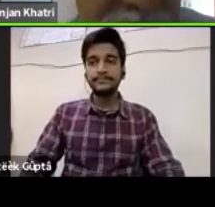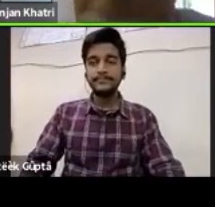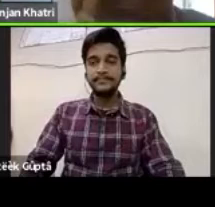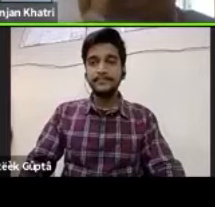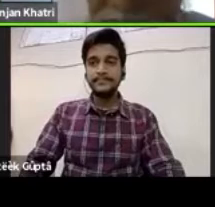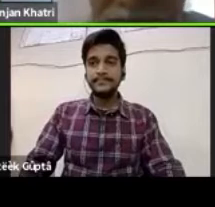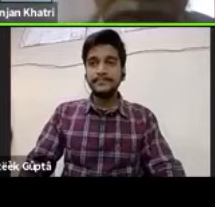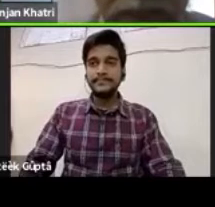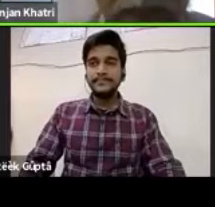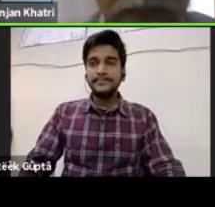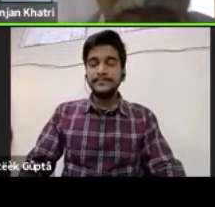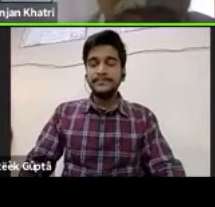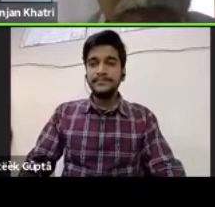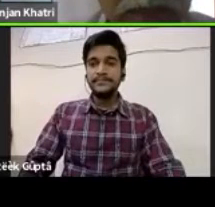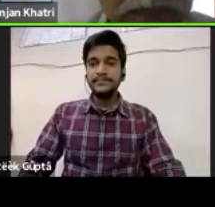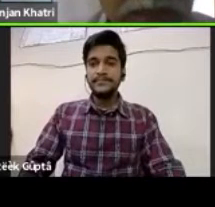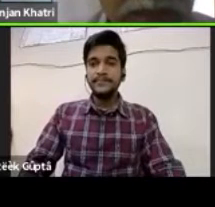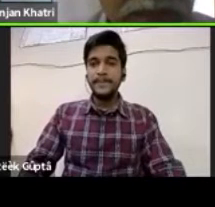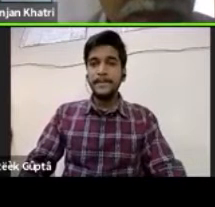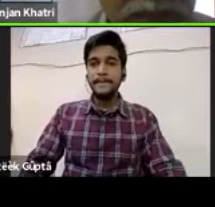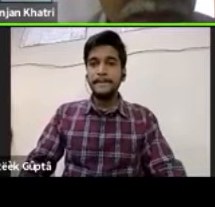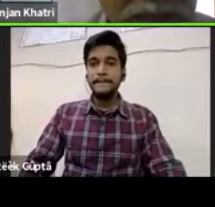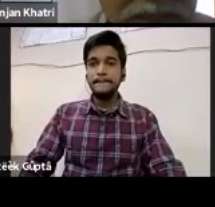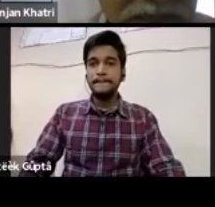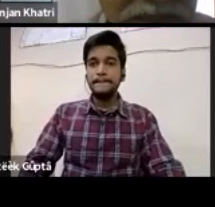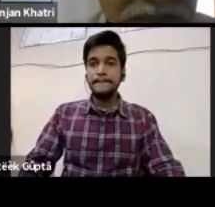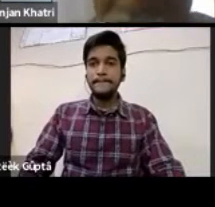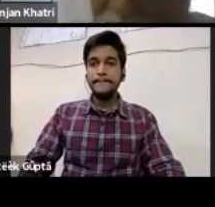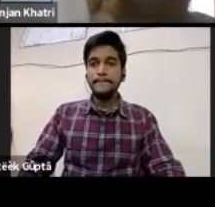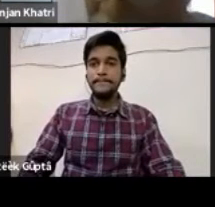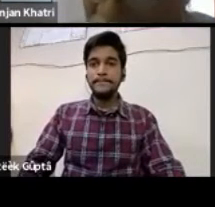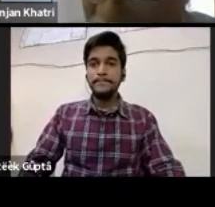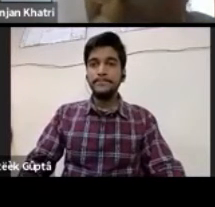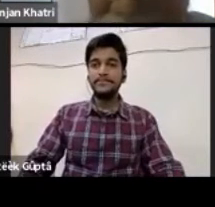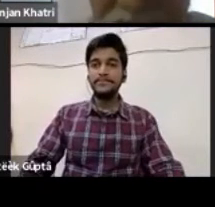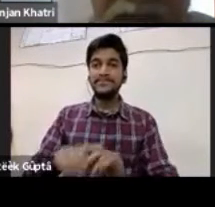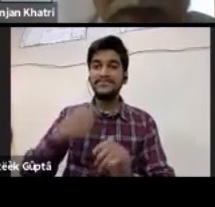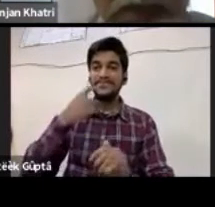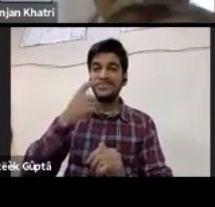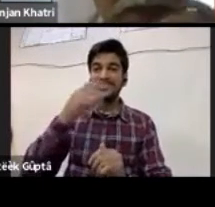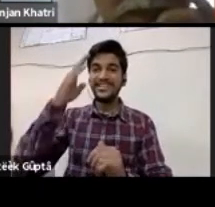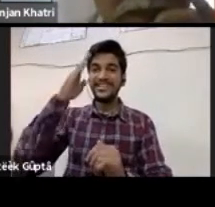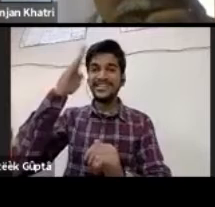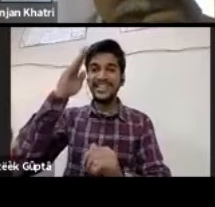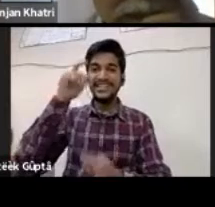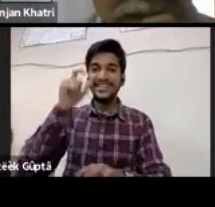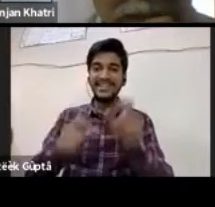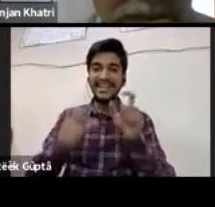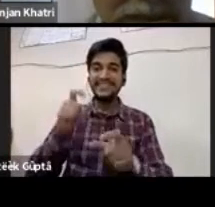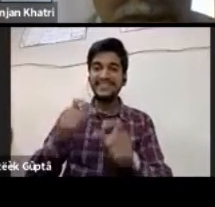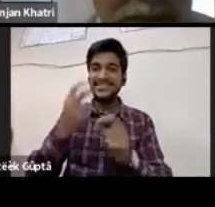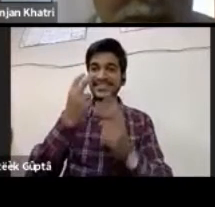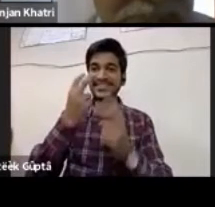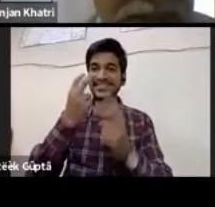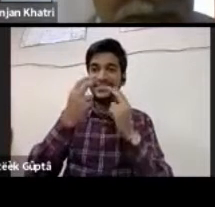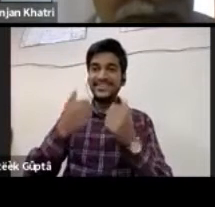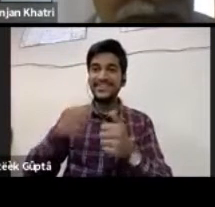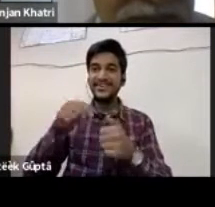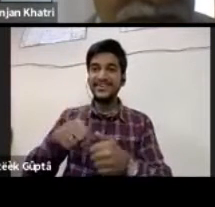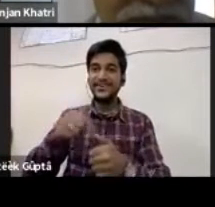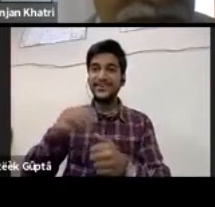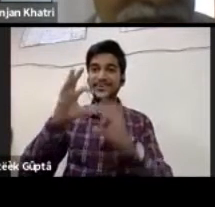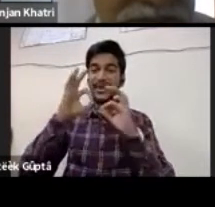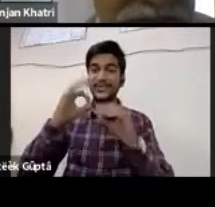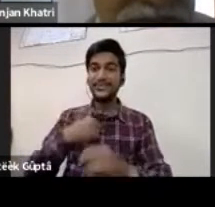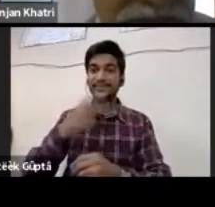Namaste, a very warm good morning. It's such a great honor to be with